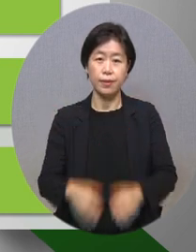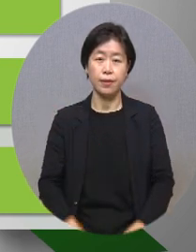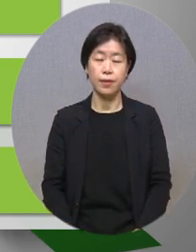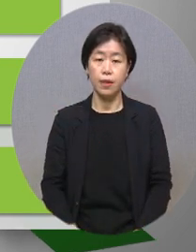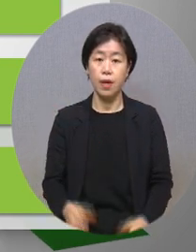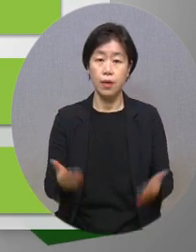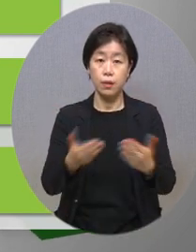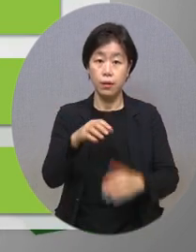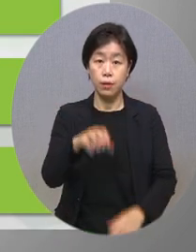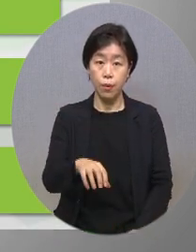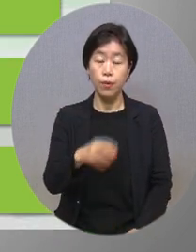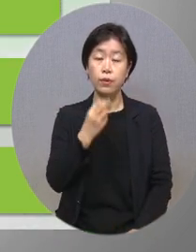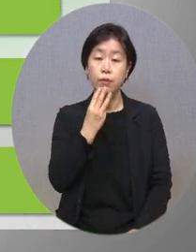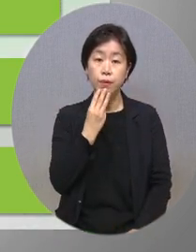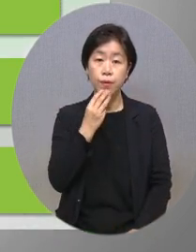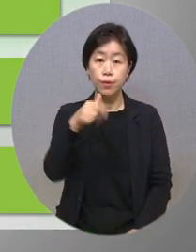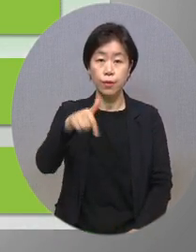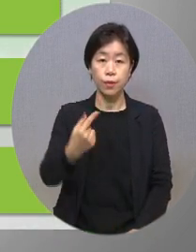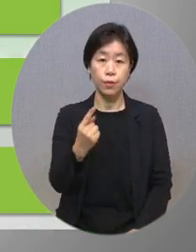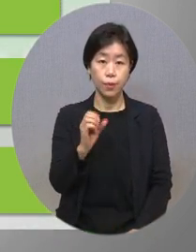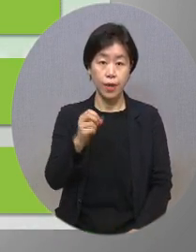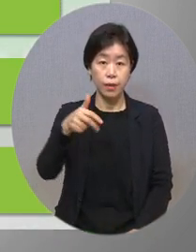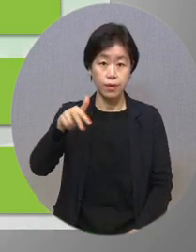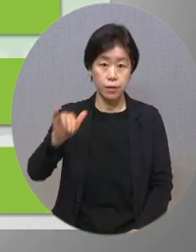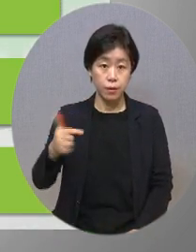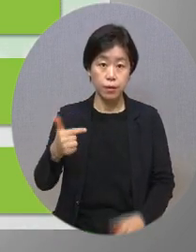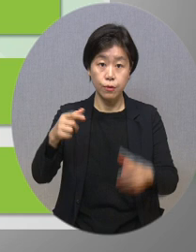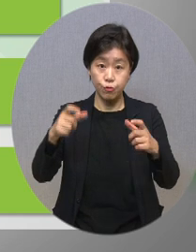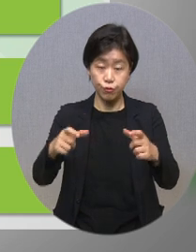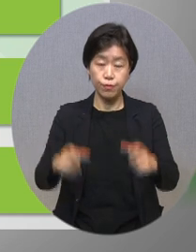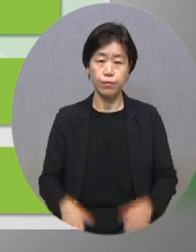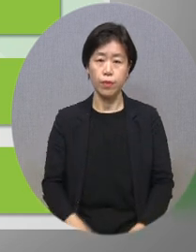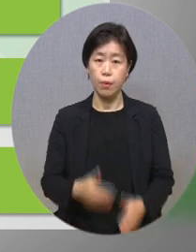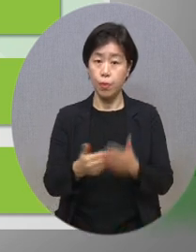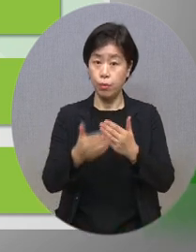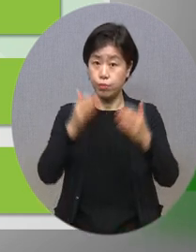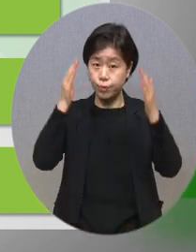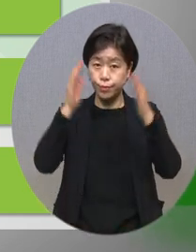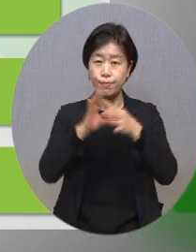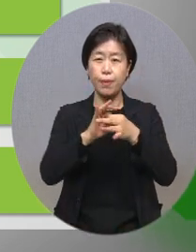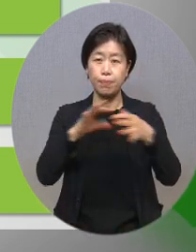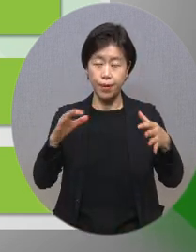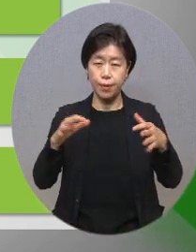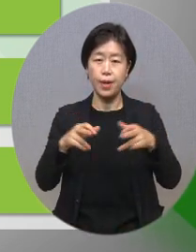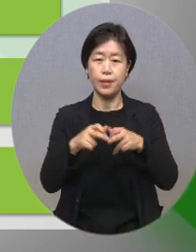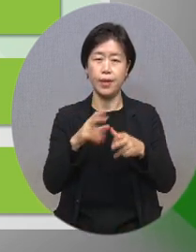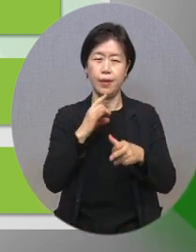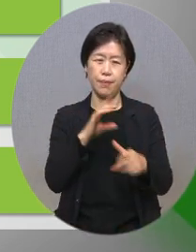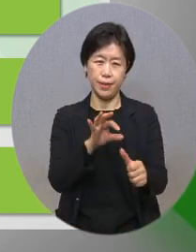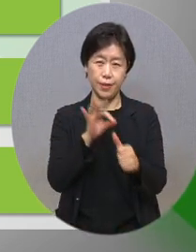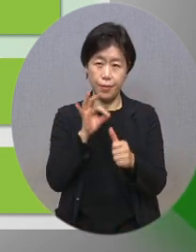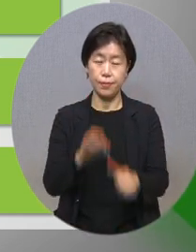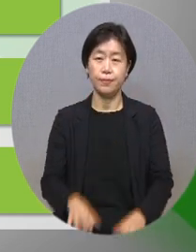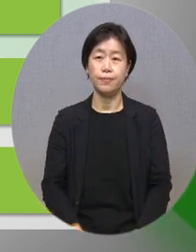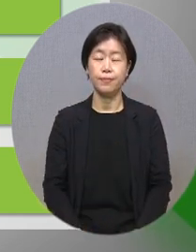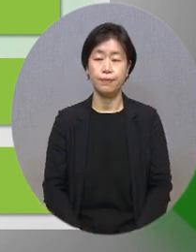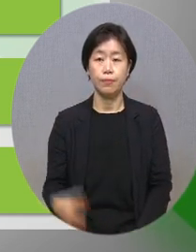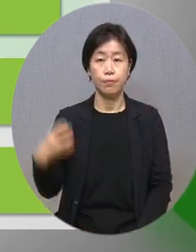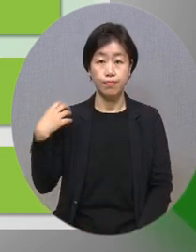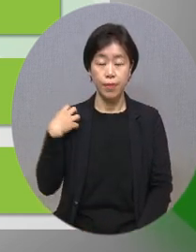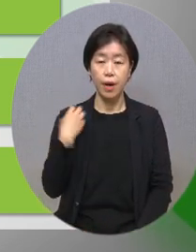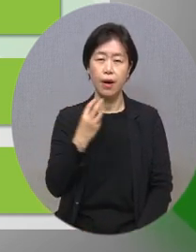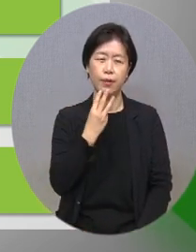서울특별시 광진구입니다. 경력과 학력은 무관하며 상용직을 채용합니다. 장애인만 채용하며 담당